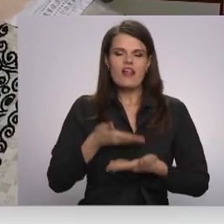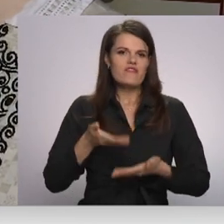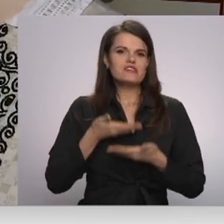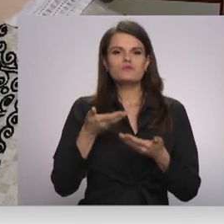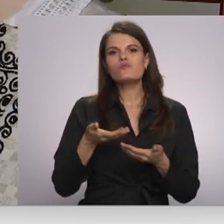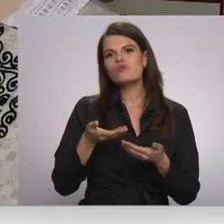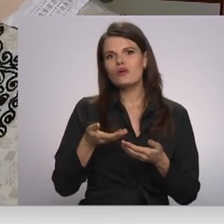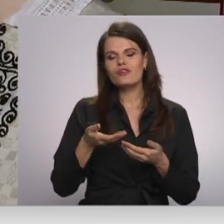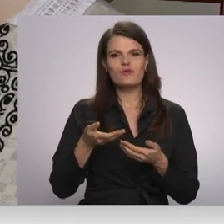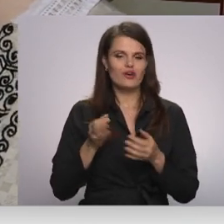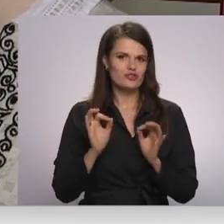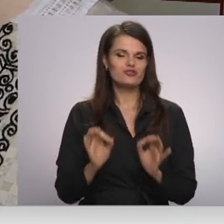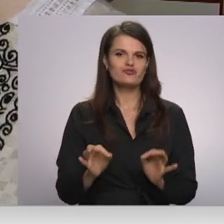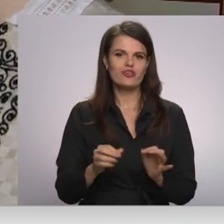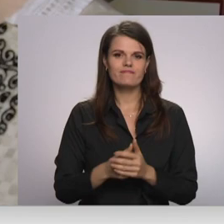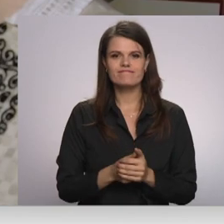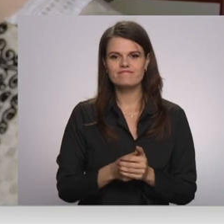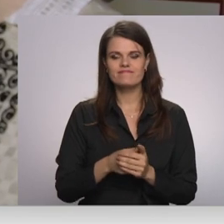iedvesmojoši un pacelājoši